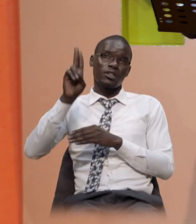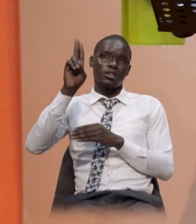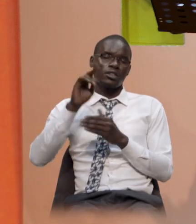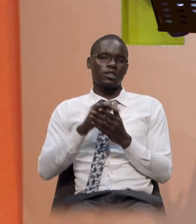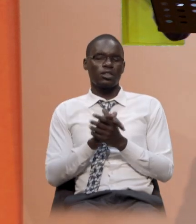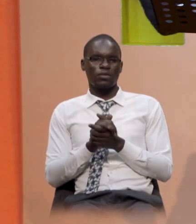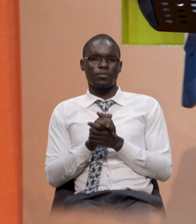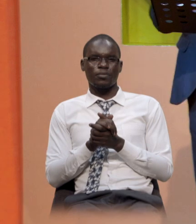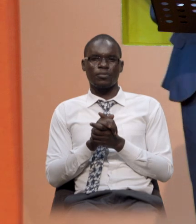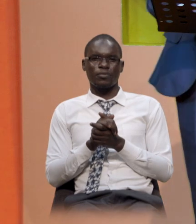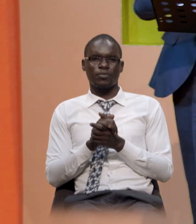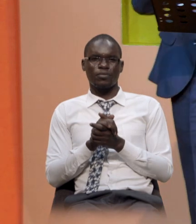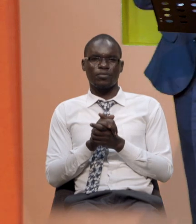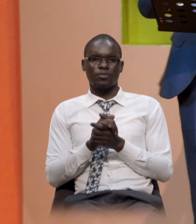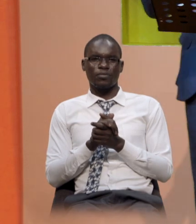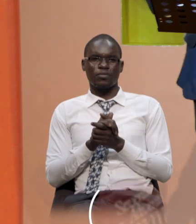uniongoze